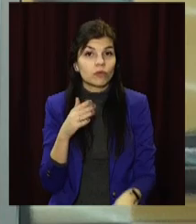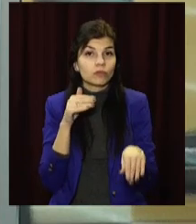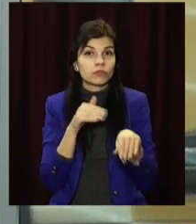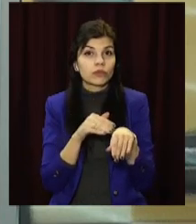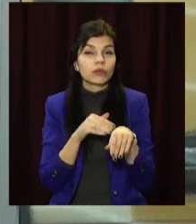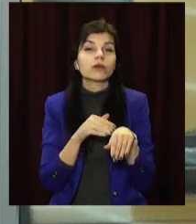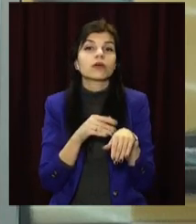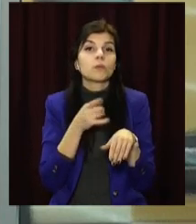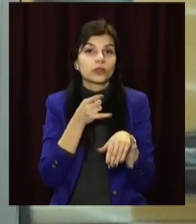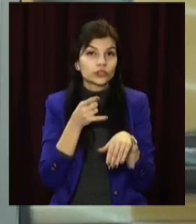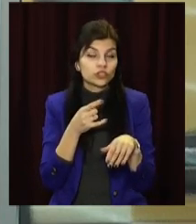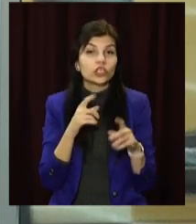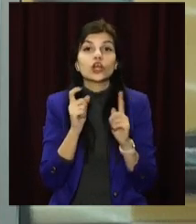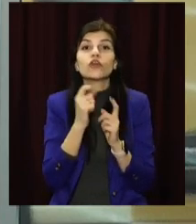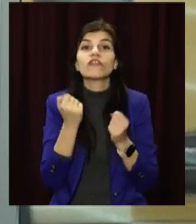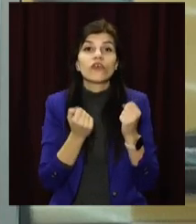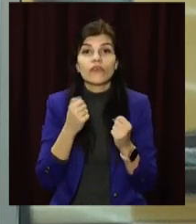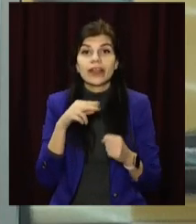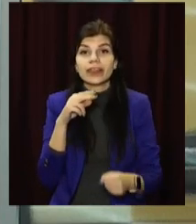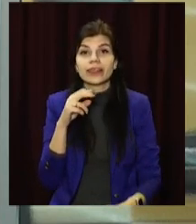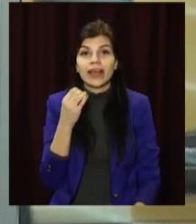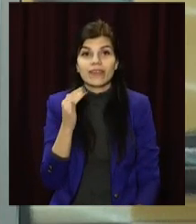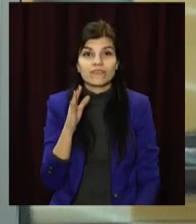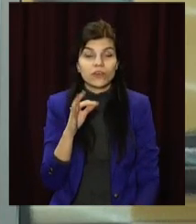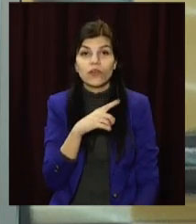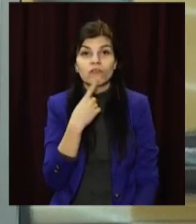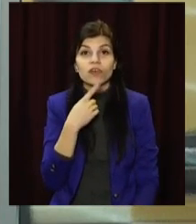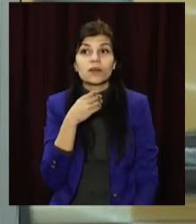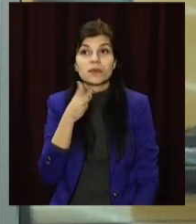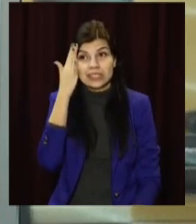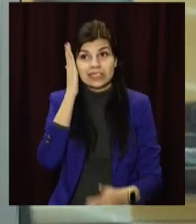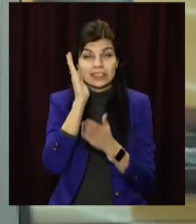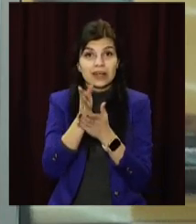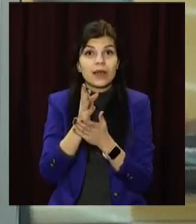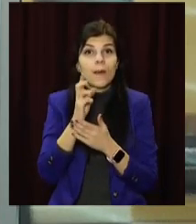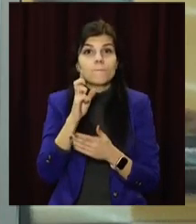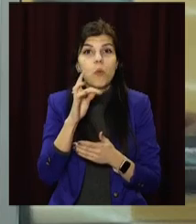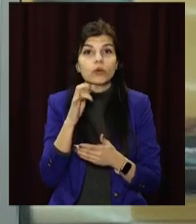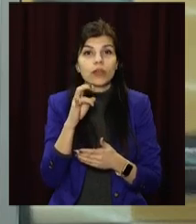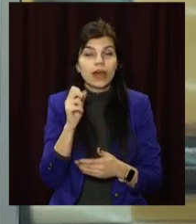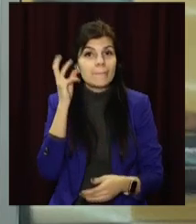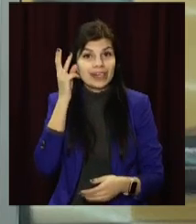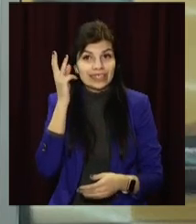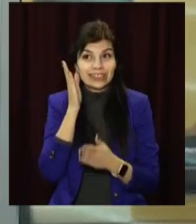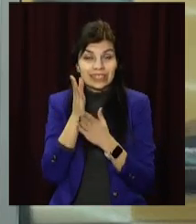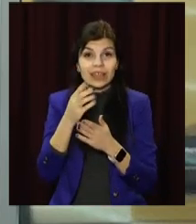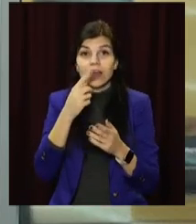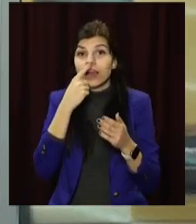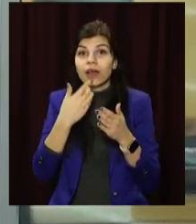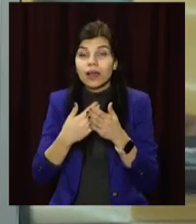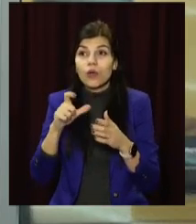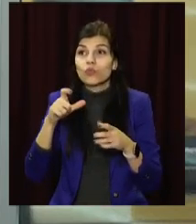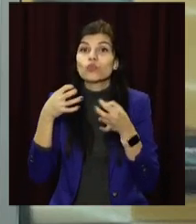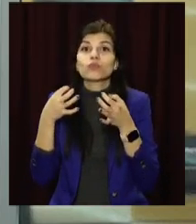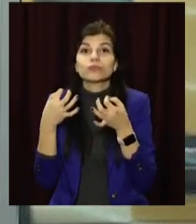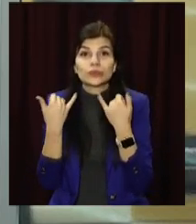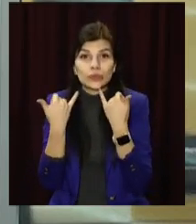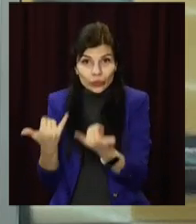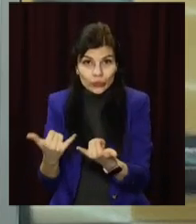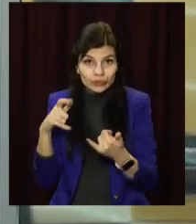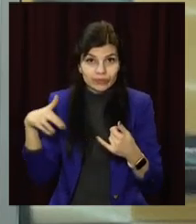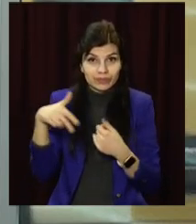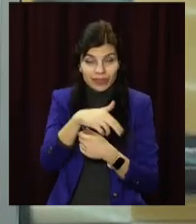«Дайву» та «Шкода». Зі слів водія «Дайву» «Нексія», він рухався в бік проспекту Богдана Хмельницького і зупинився перед зеброю, пропускаючи пішохода.